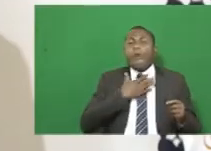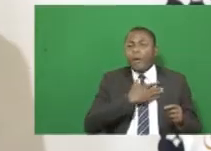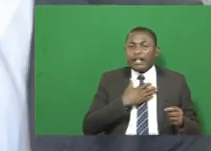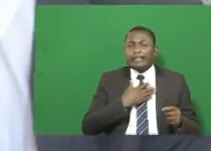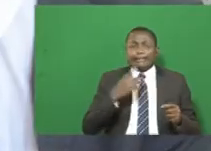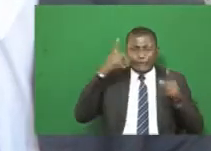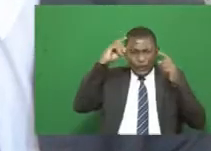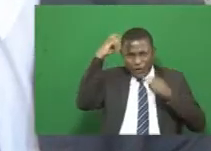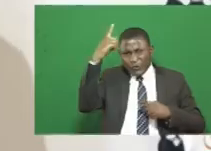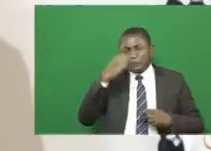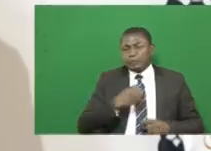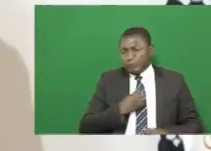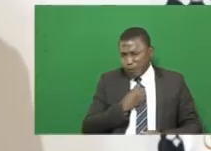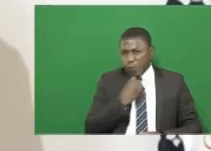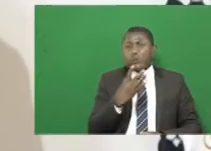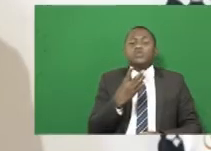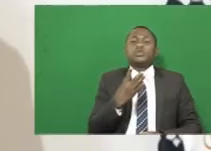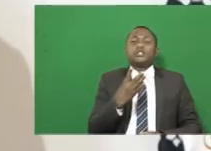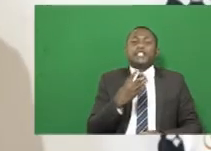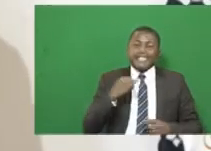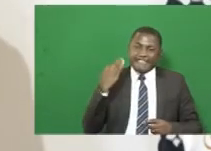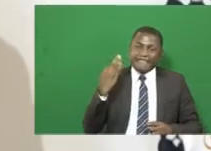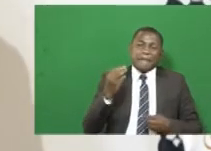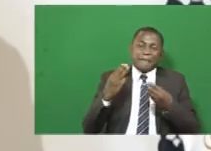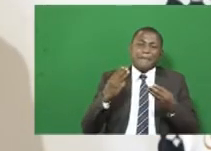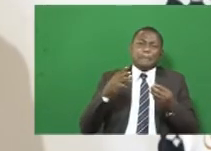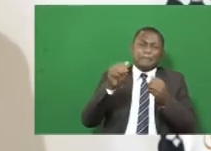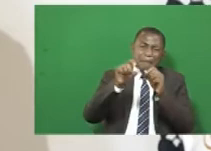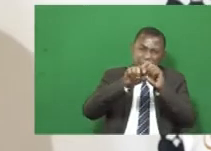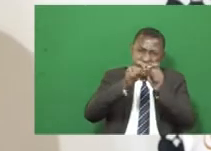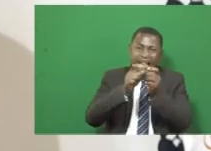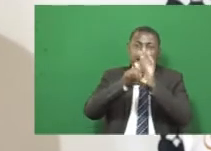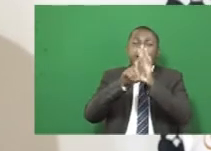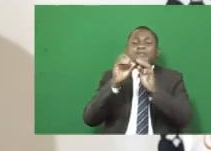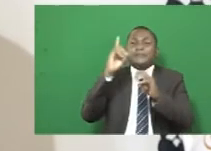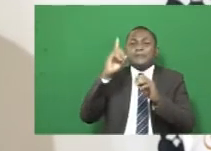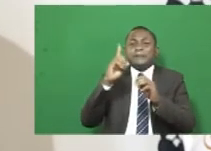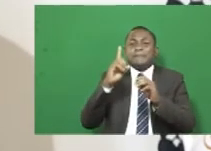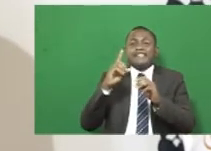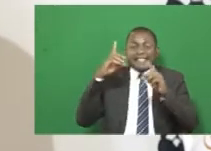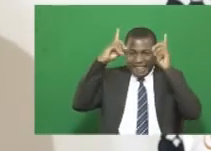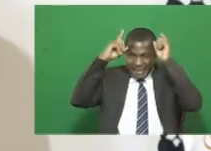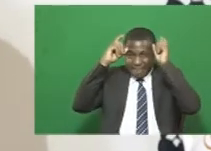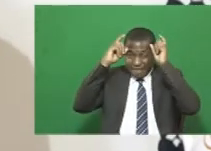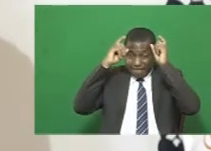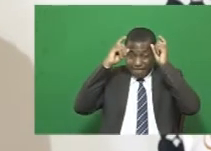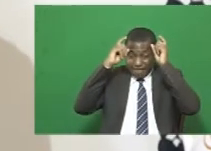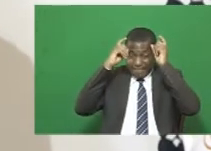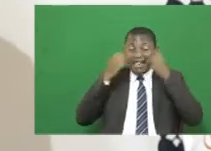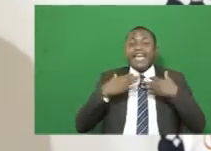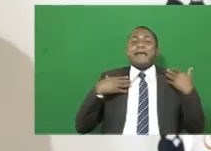mtemo wa mwari. Okay. Isabotechi yaharu kuhita. Okay. Kuna sato kupara. Right. Saka tanzwa isusu kuti tingwari ire